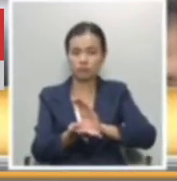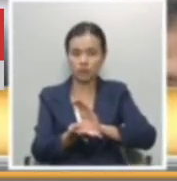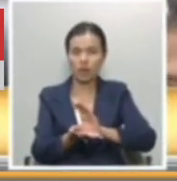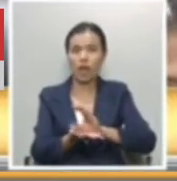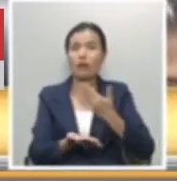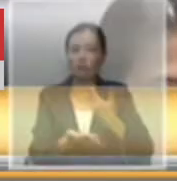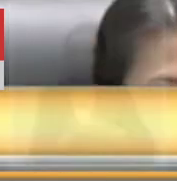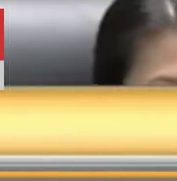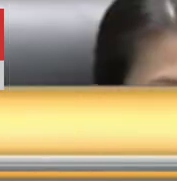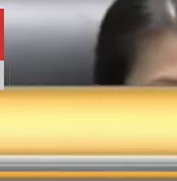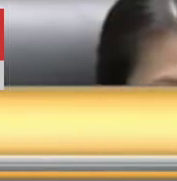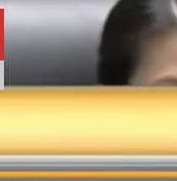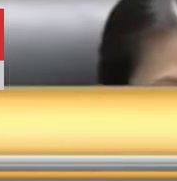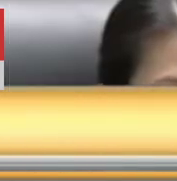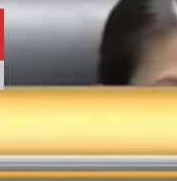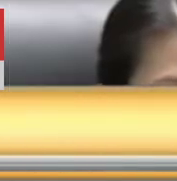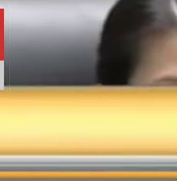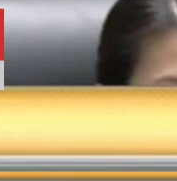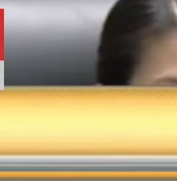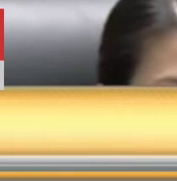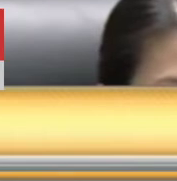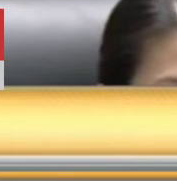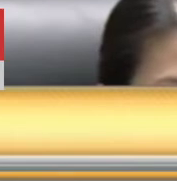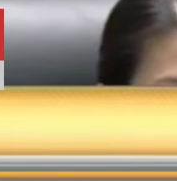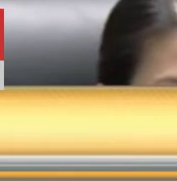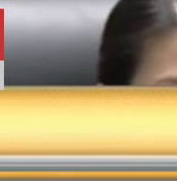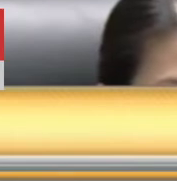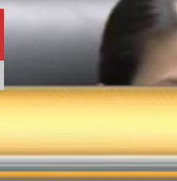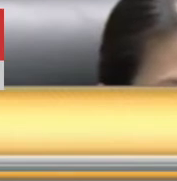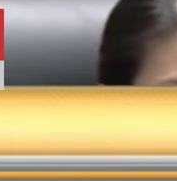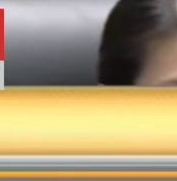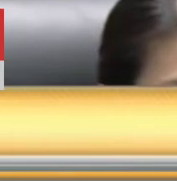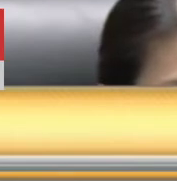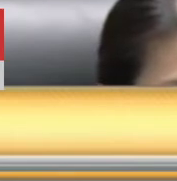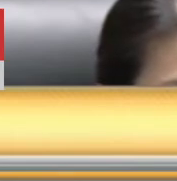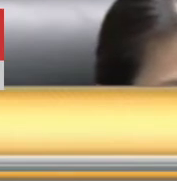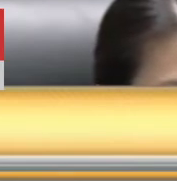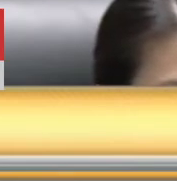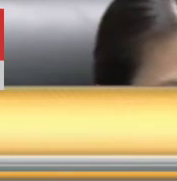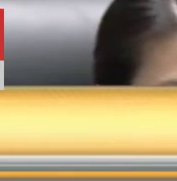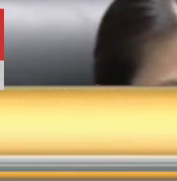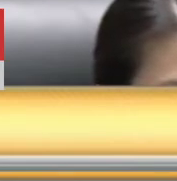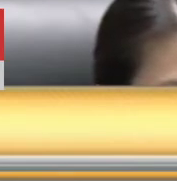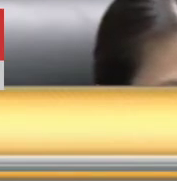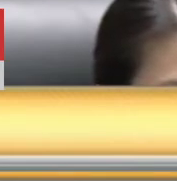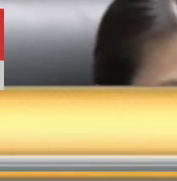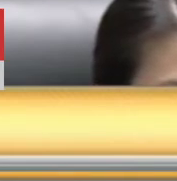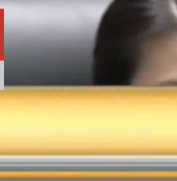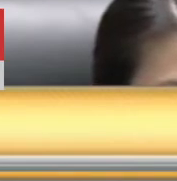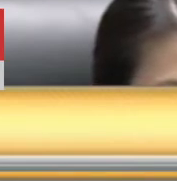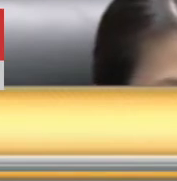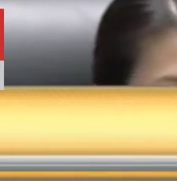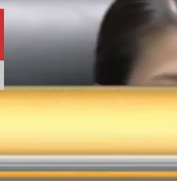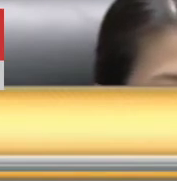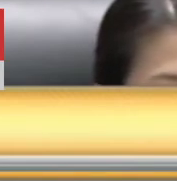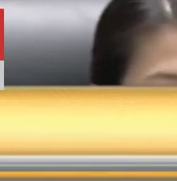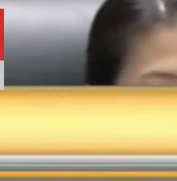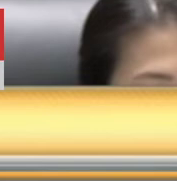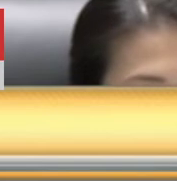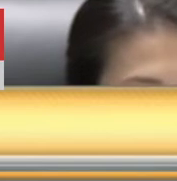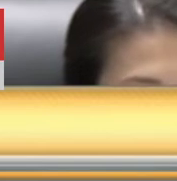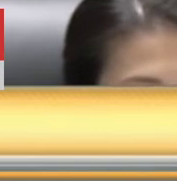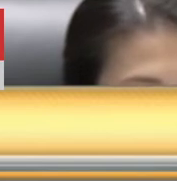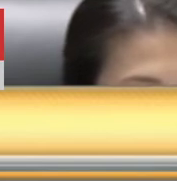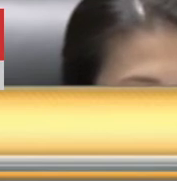ไปมันจะต้องมีผลตอบแทนกลับคืนมาในรูปภาษีครับ แต่ผลการแจกเงินของรัฐบาลใน5